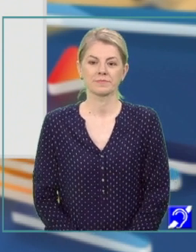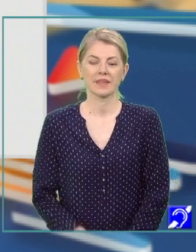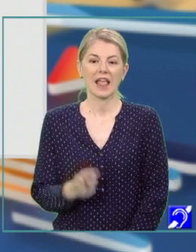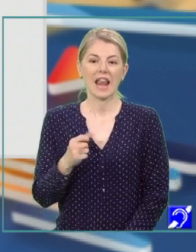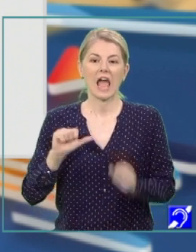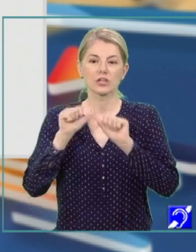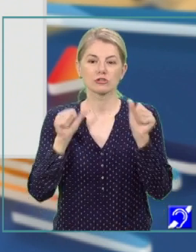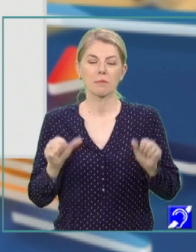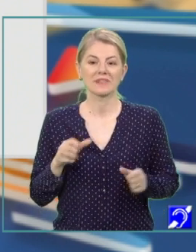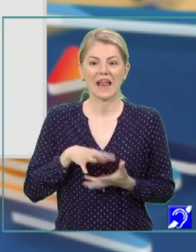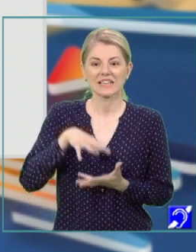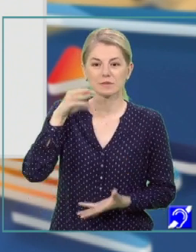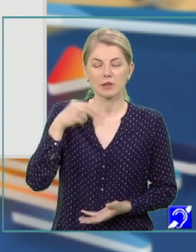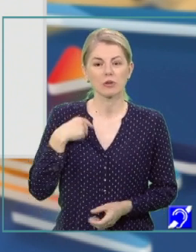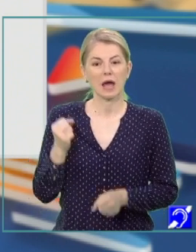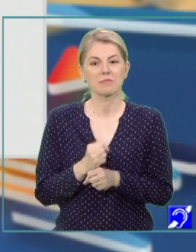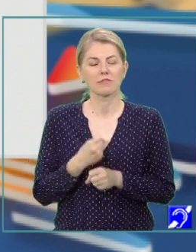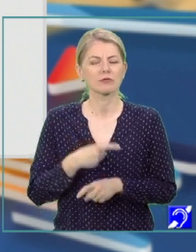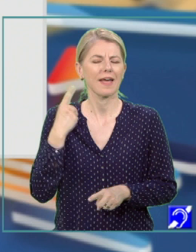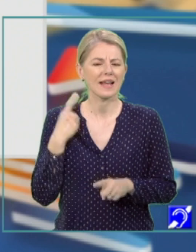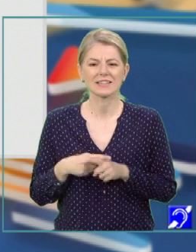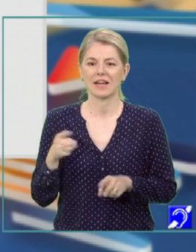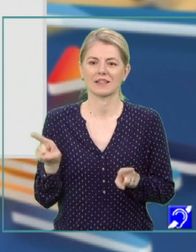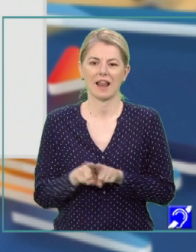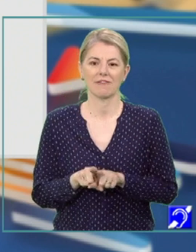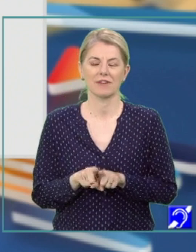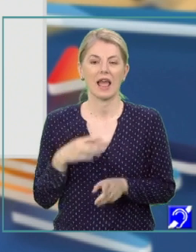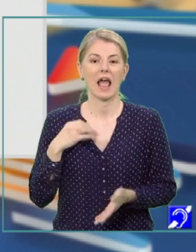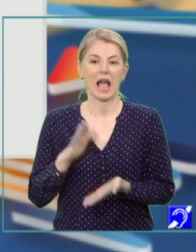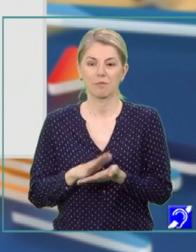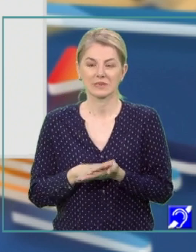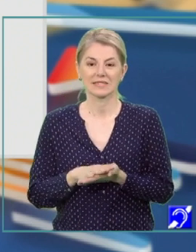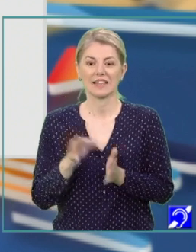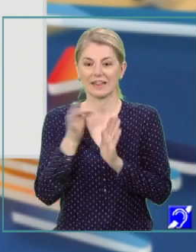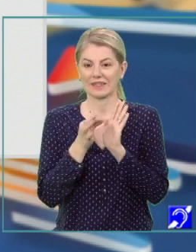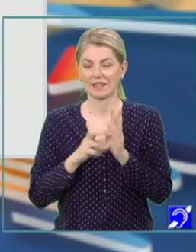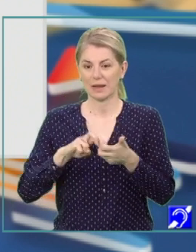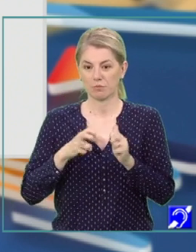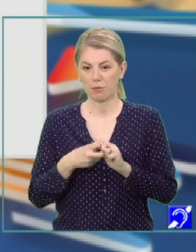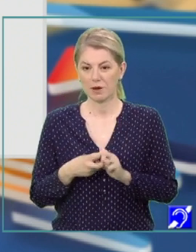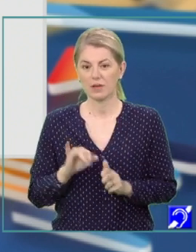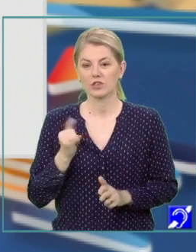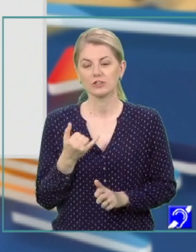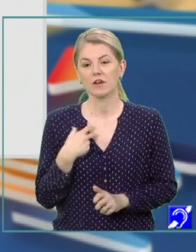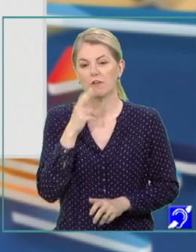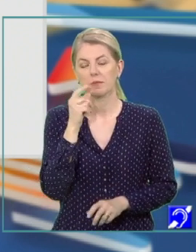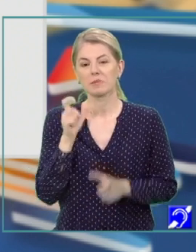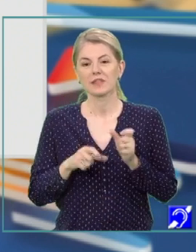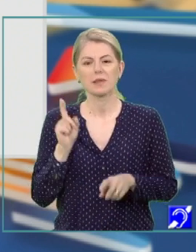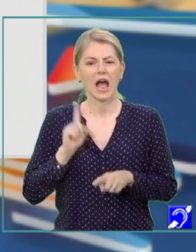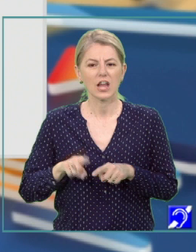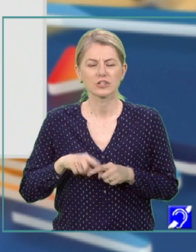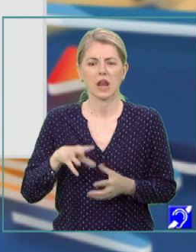geometria în spațiu, am făcut exact același lucru. Am păstrat datele problemei. Este vorba de